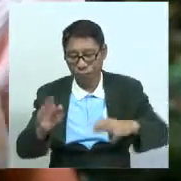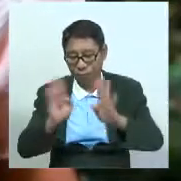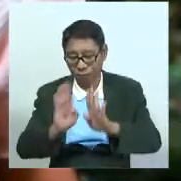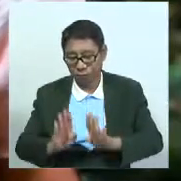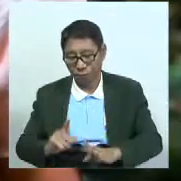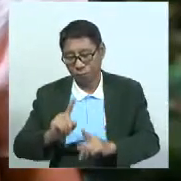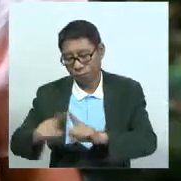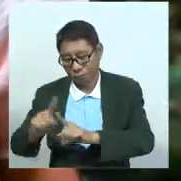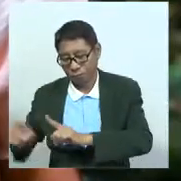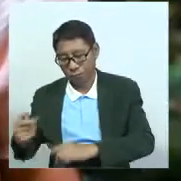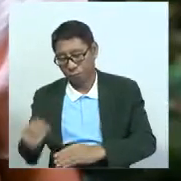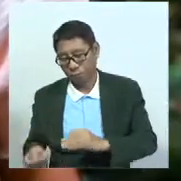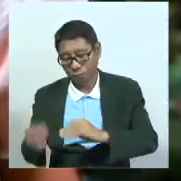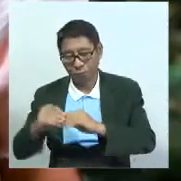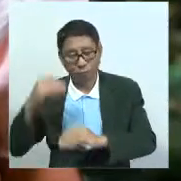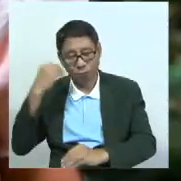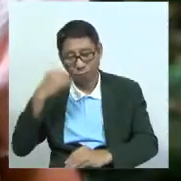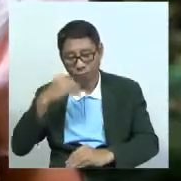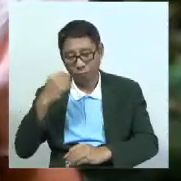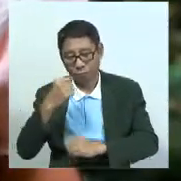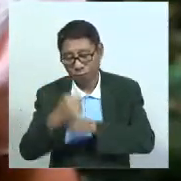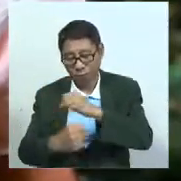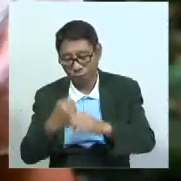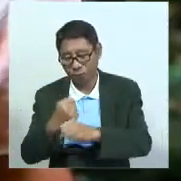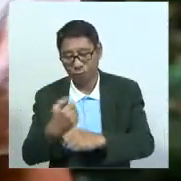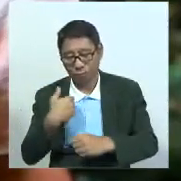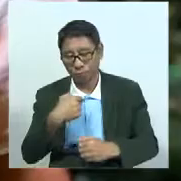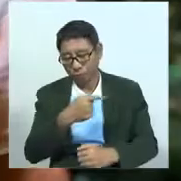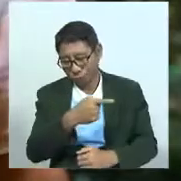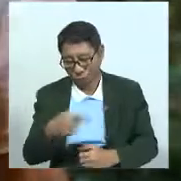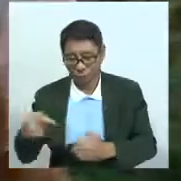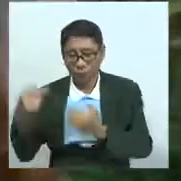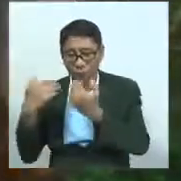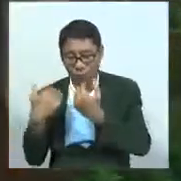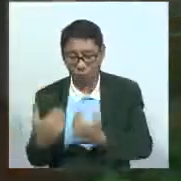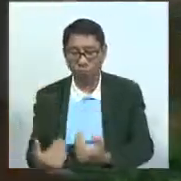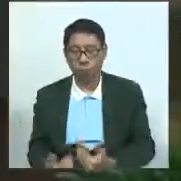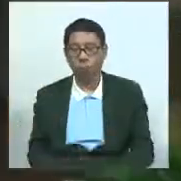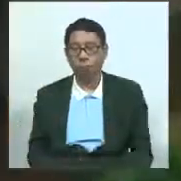ก็จะเพิ่มทุกปีนะครับก็จนถึงทุกวันนี้นะครับ